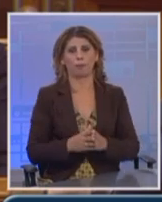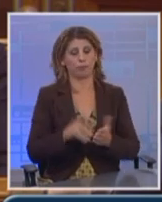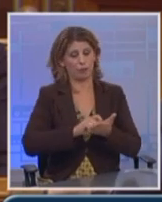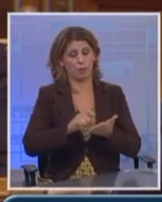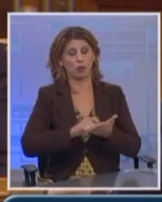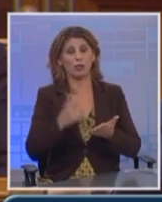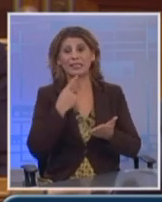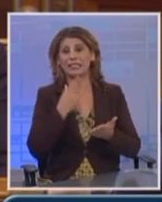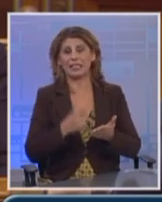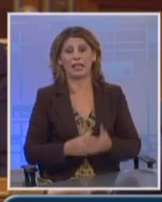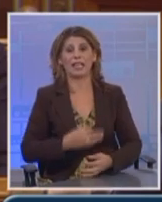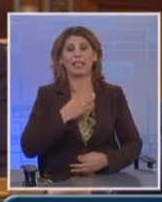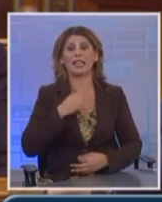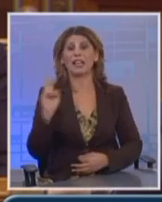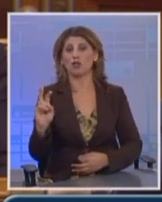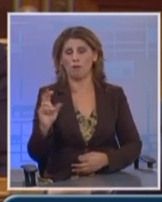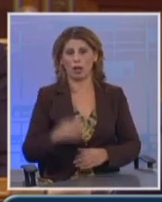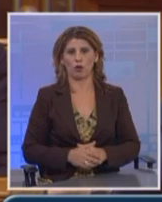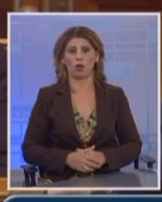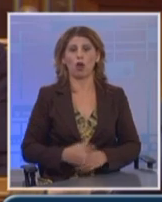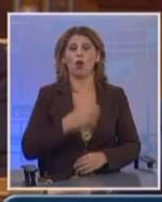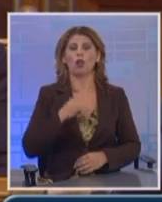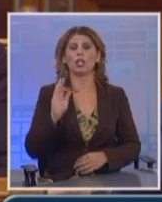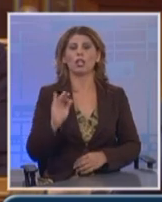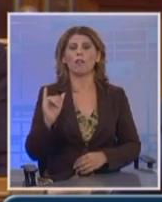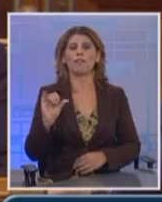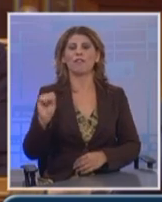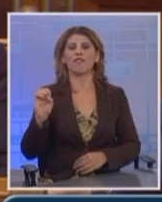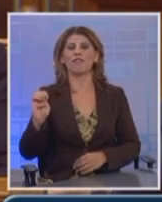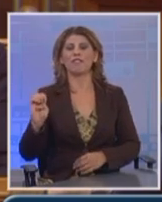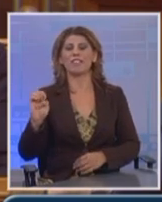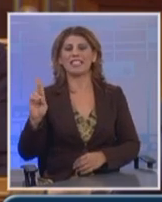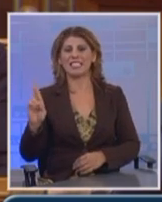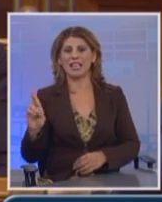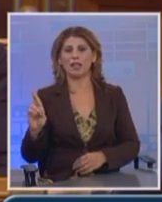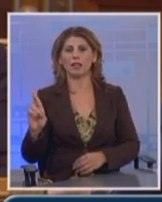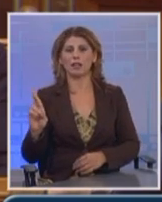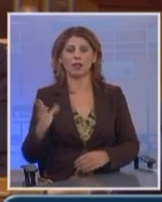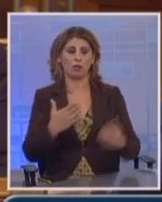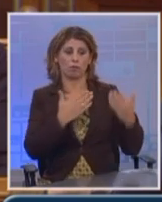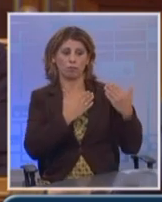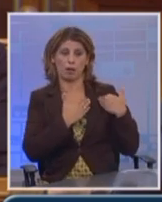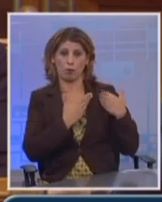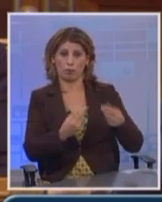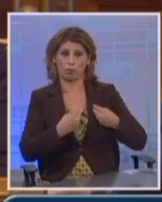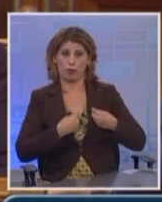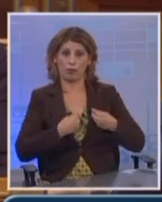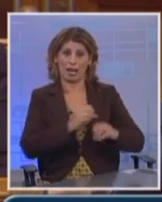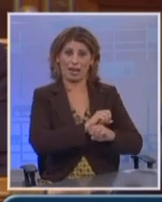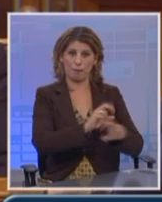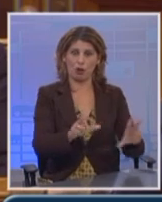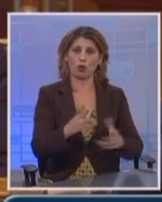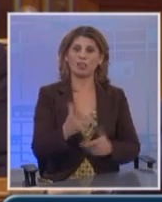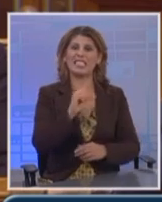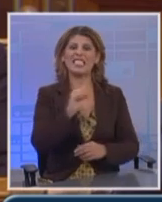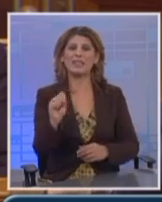λέει, κύριε Χριστοφοράκο, ο κύριος Φίσερ μου ανέθεσε να σας ενημερώσω ότι η